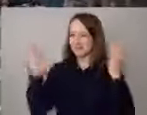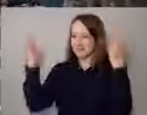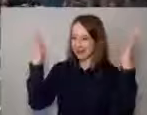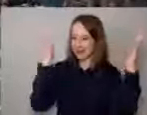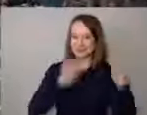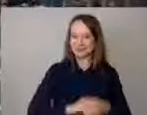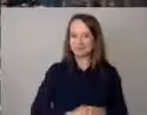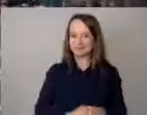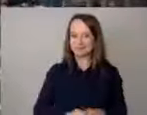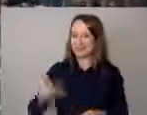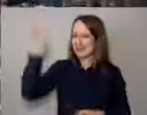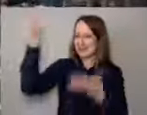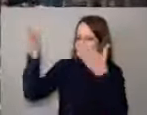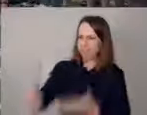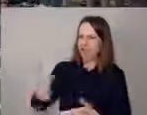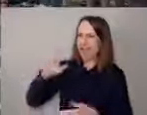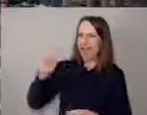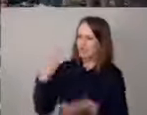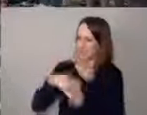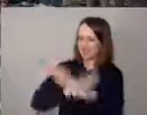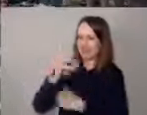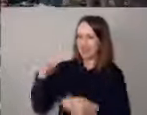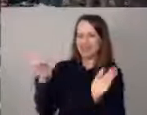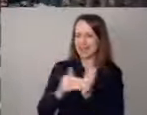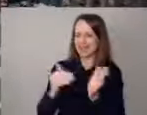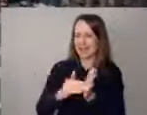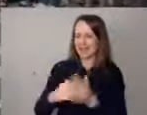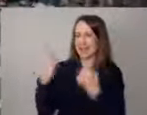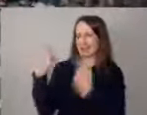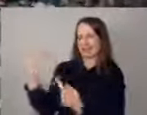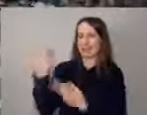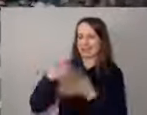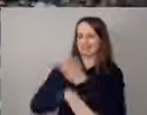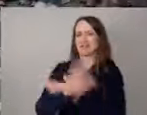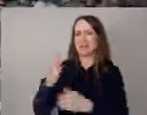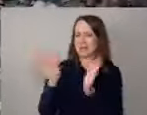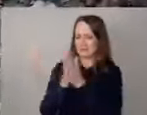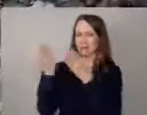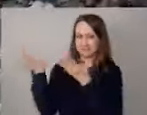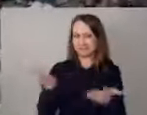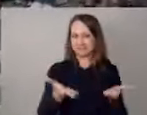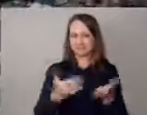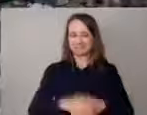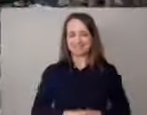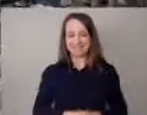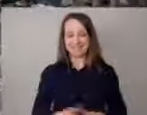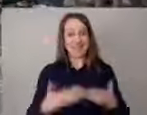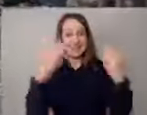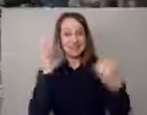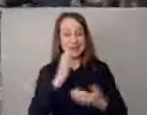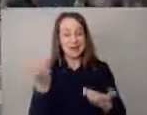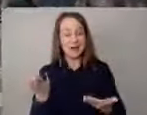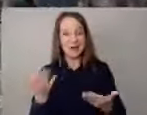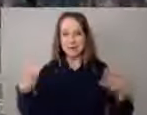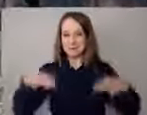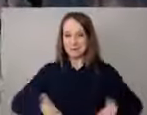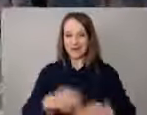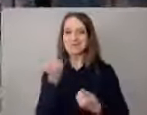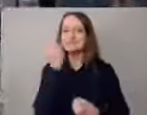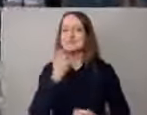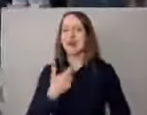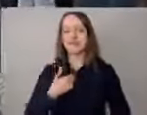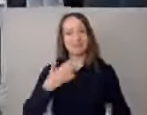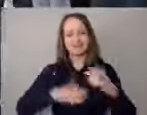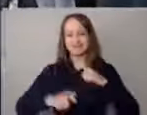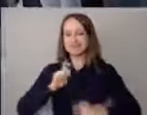Rafała nie trzeba przedstawiać. Przedstawił się sam. Proszę bardzo o głos. Dzień dobry Państwu. Bardzo się cieszę, że jestem tutaj w Augustowie